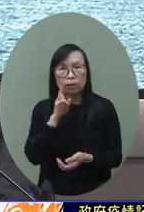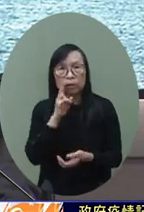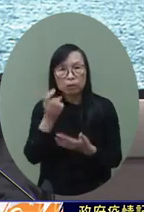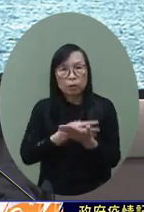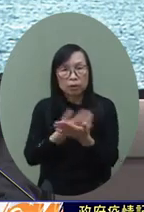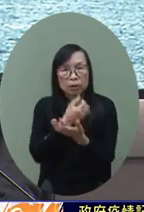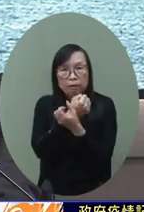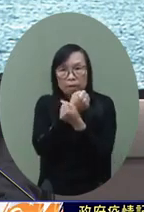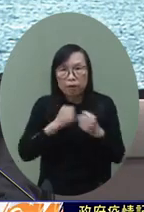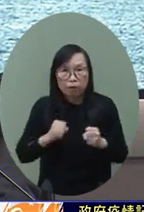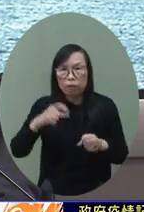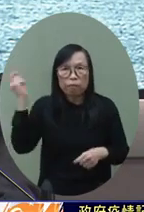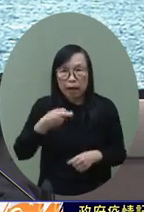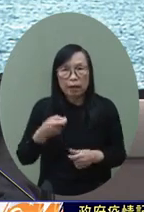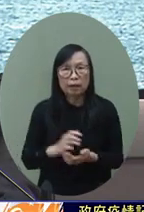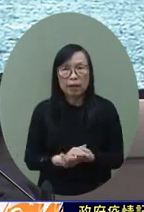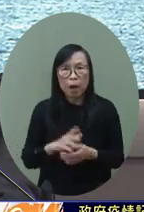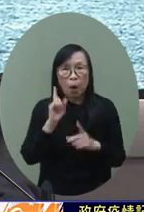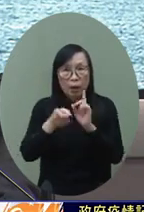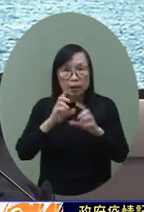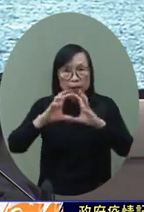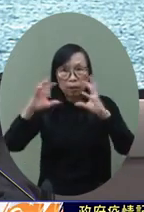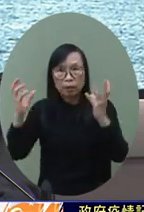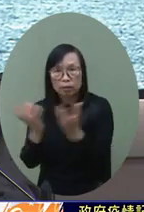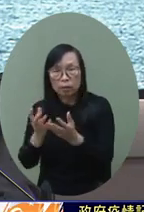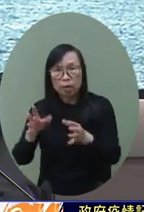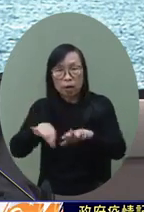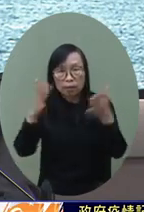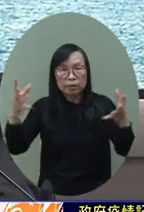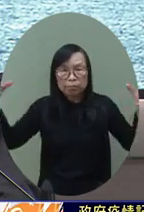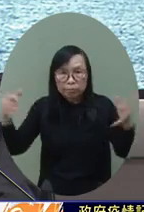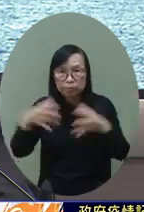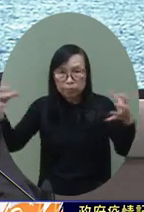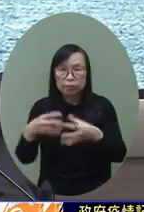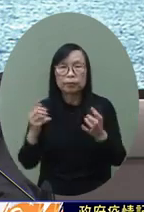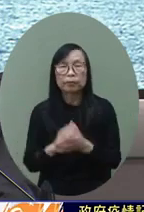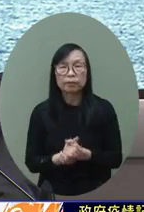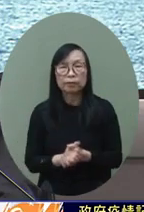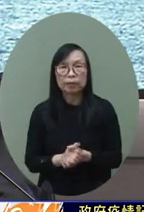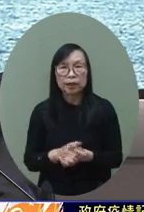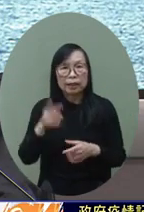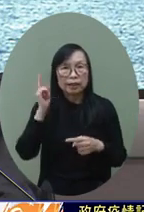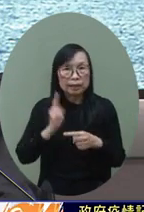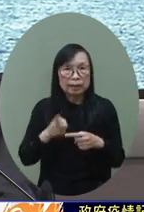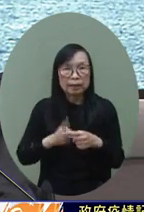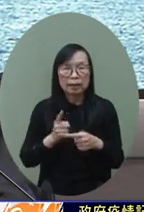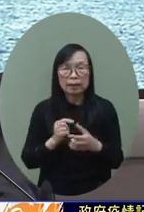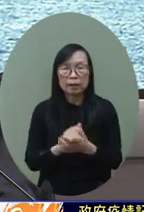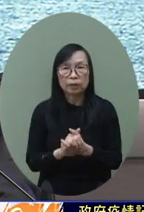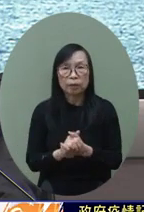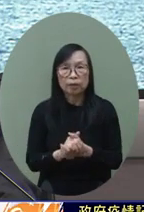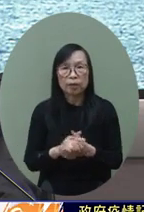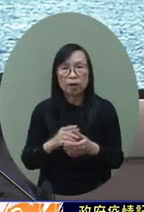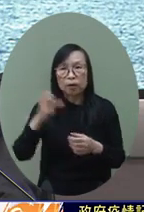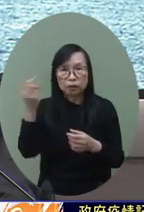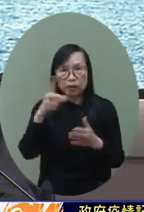施放得太快咧，或者啲群眾又開始出嚟聚集啊，咁係真係有一個即係反